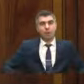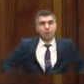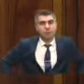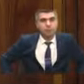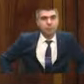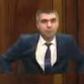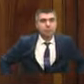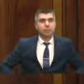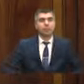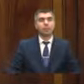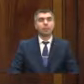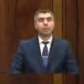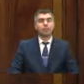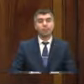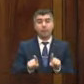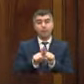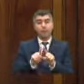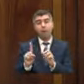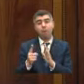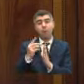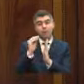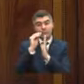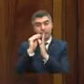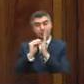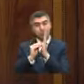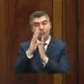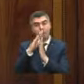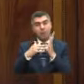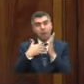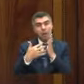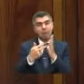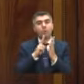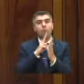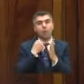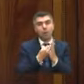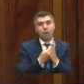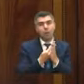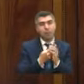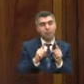قد سطرتم على رأس أولوياتكم في برنامجكم الحكومي دعم الخيار